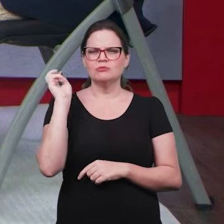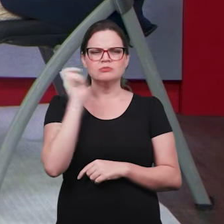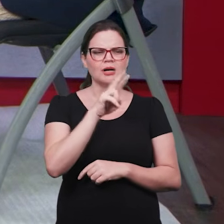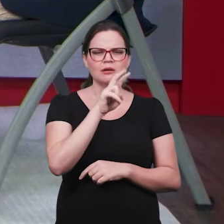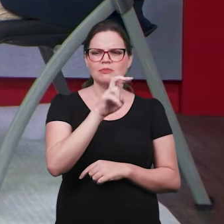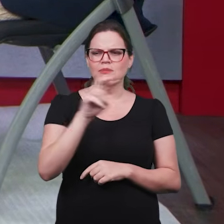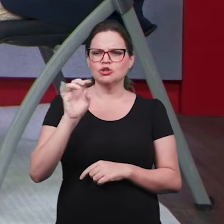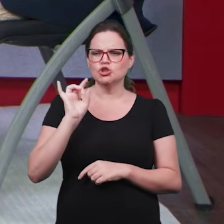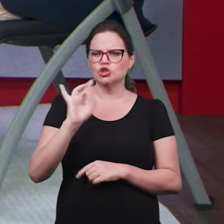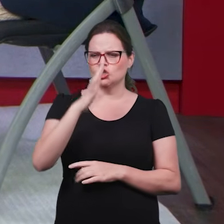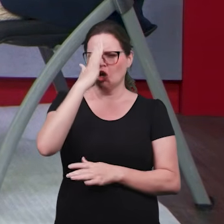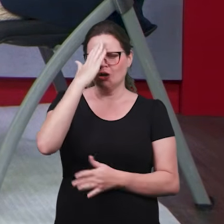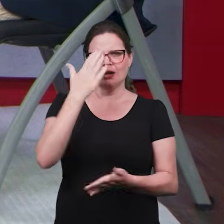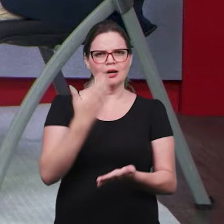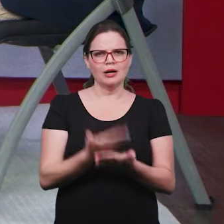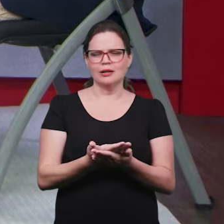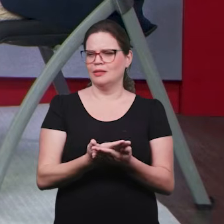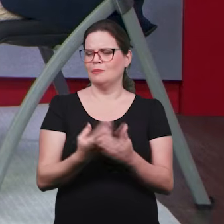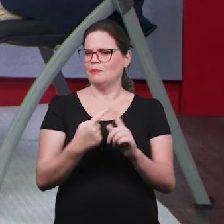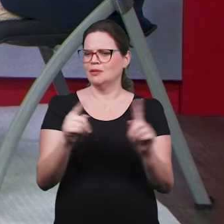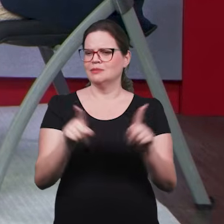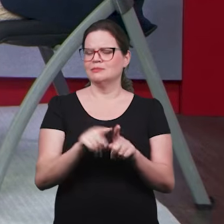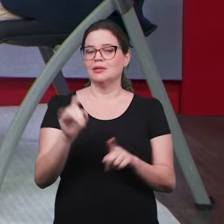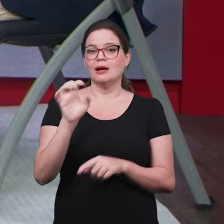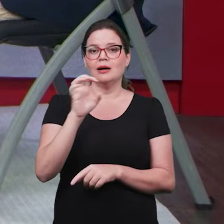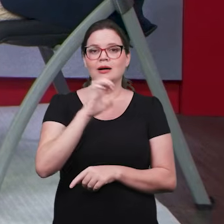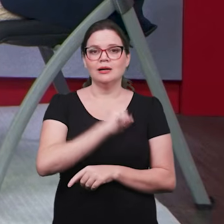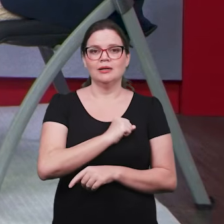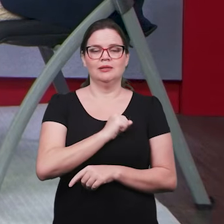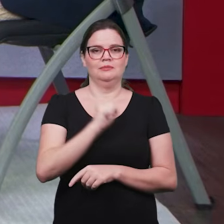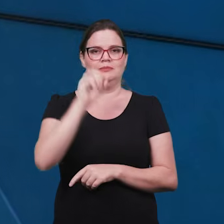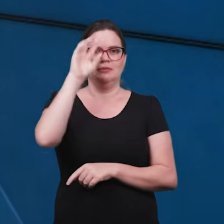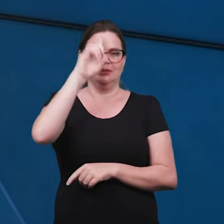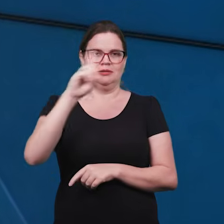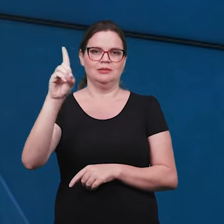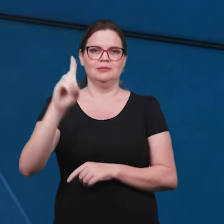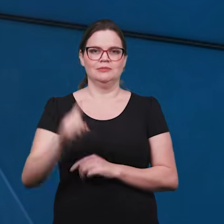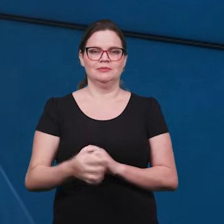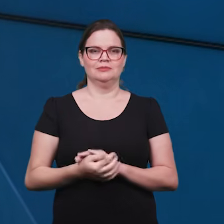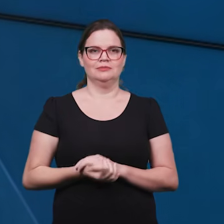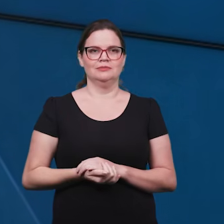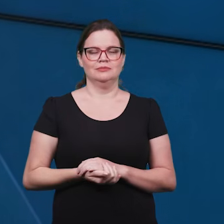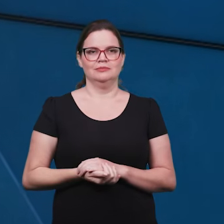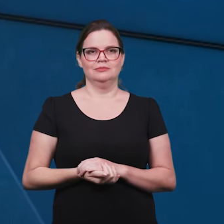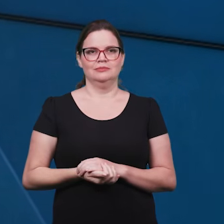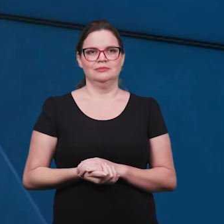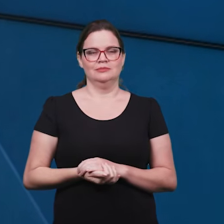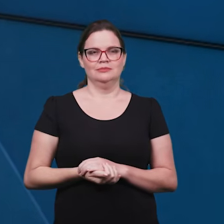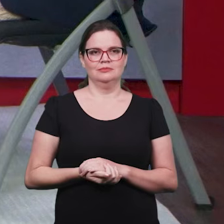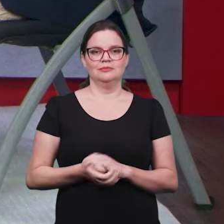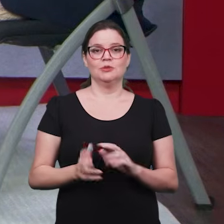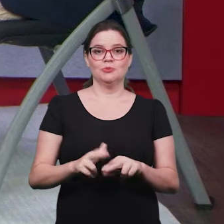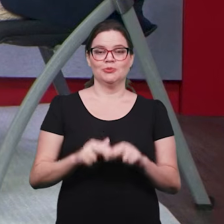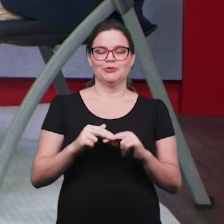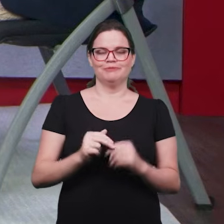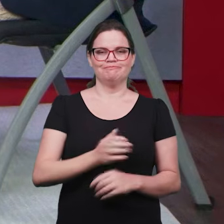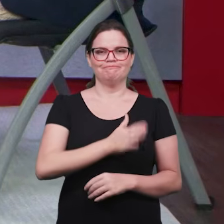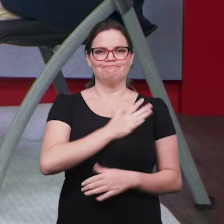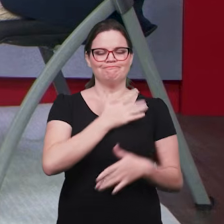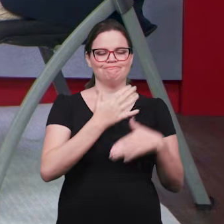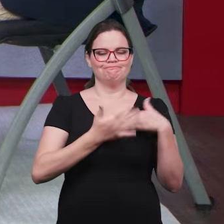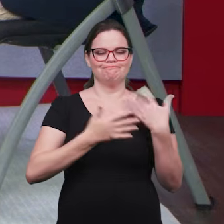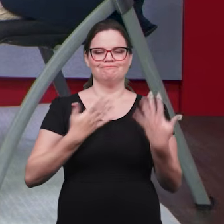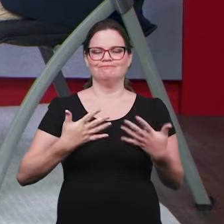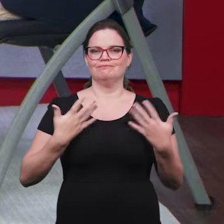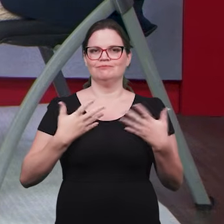vi, além de crença, eu vi o amor pelo Senhor. Это для чего мое сердце очень радо. E é nisso